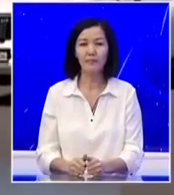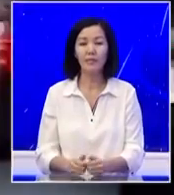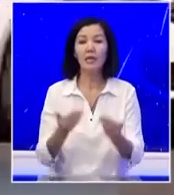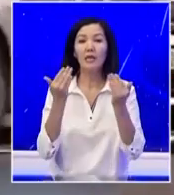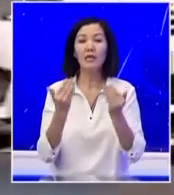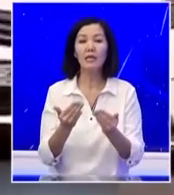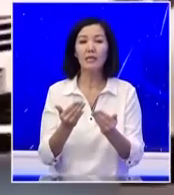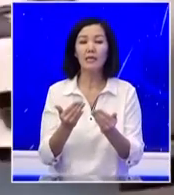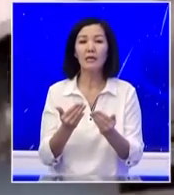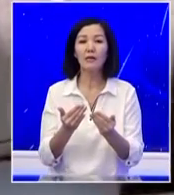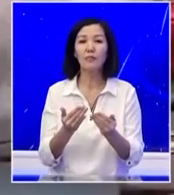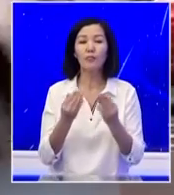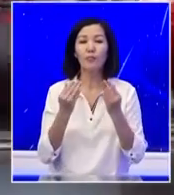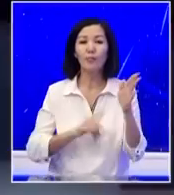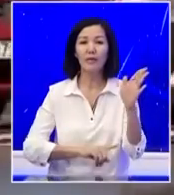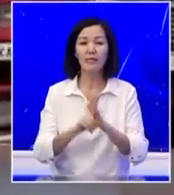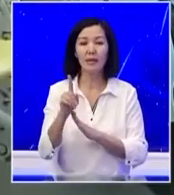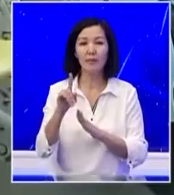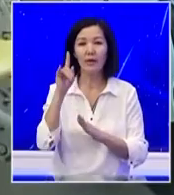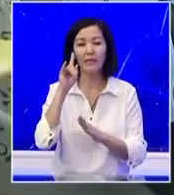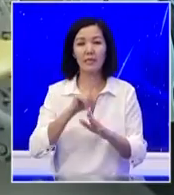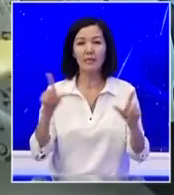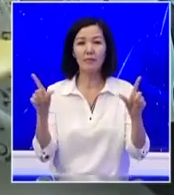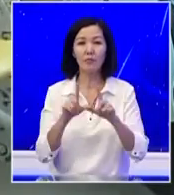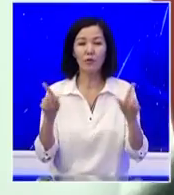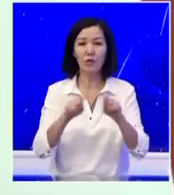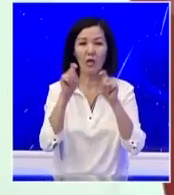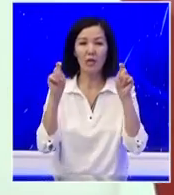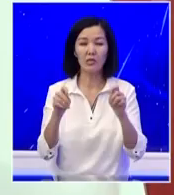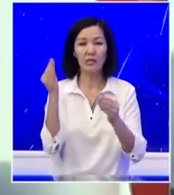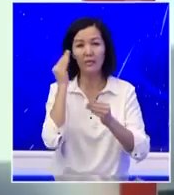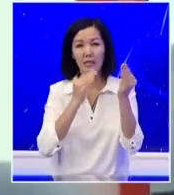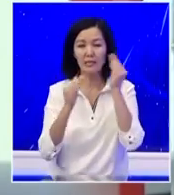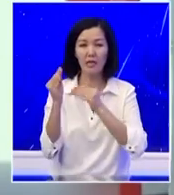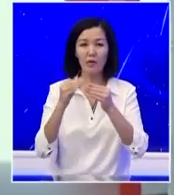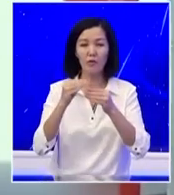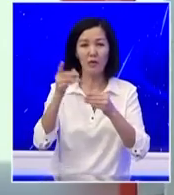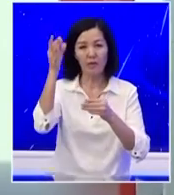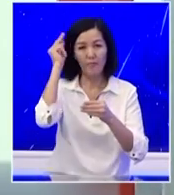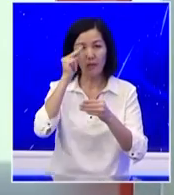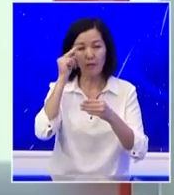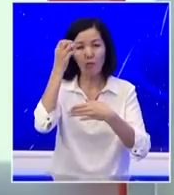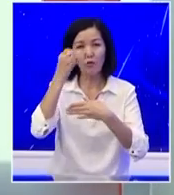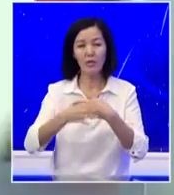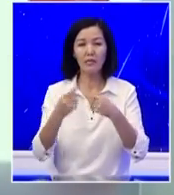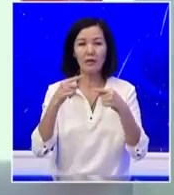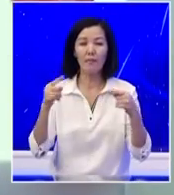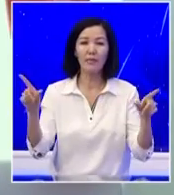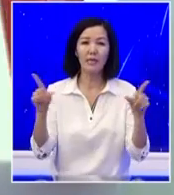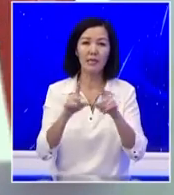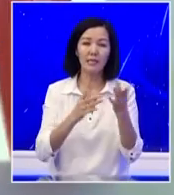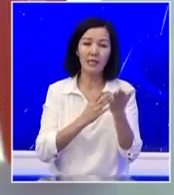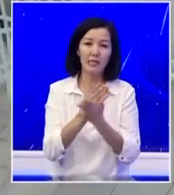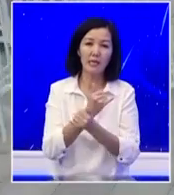Енді санамалай кетейік. Бүгіннен бастап еліміз бойынша дүкендердің біраз ашылады. Сән салондары, білім орталықтары, тағды басқан нысандардың қызметі